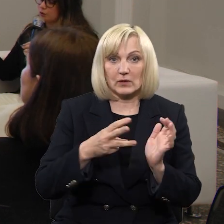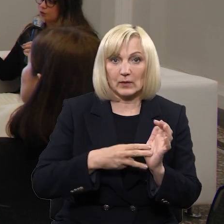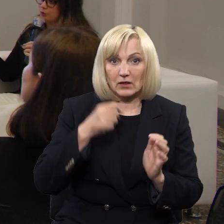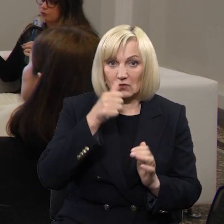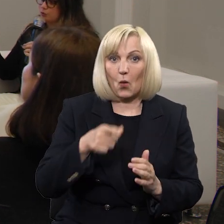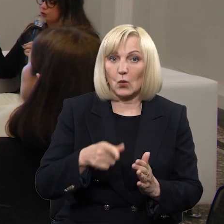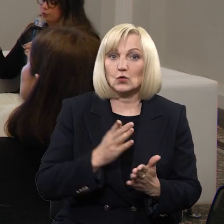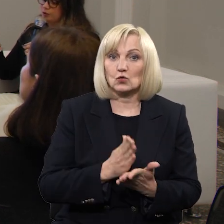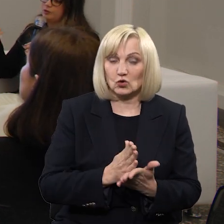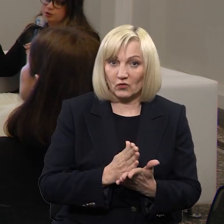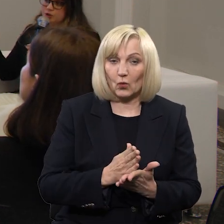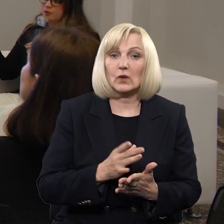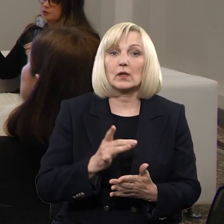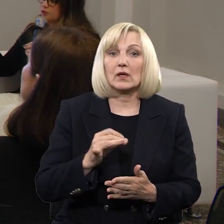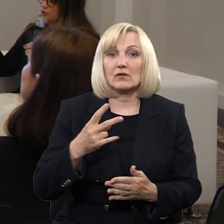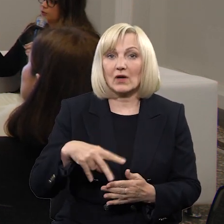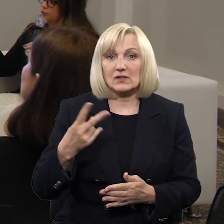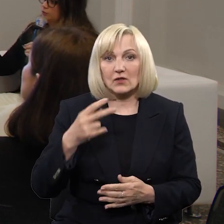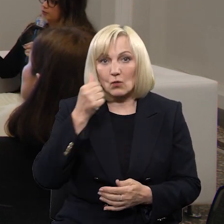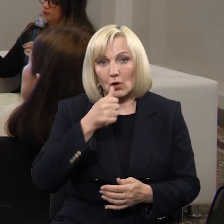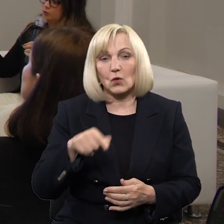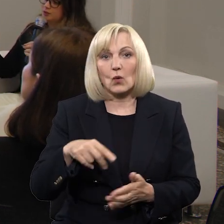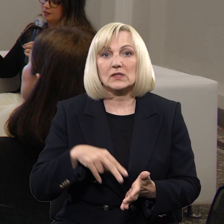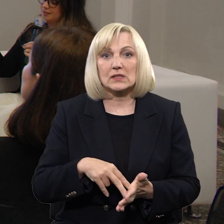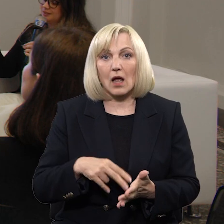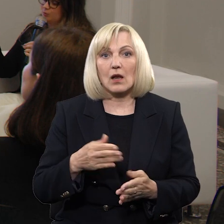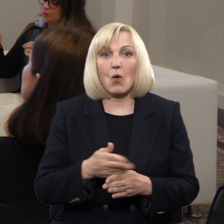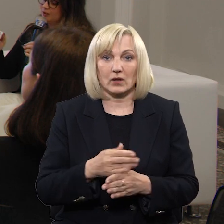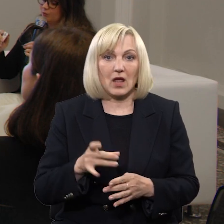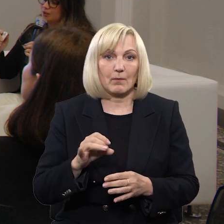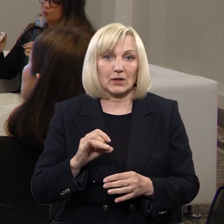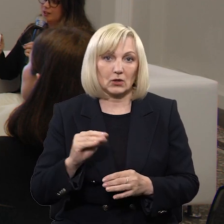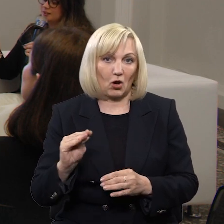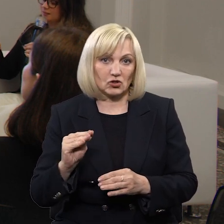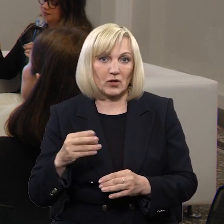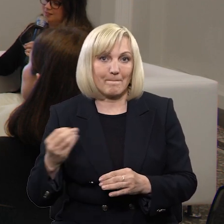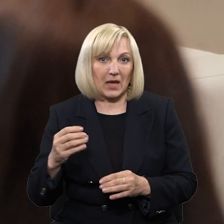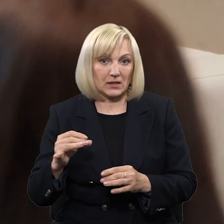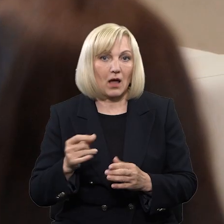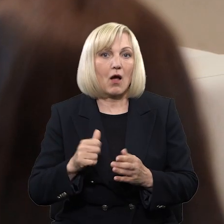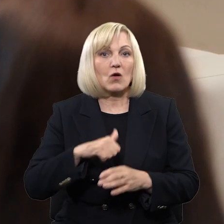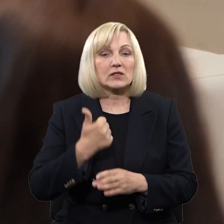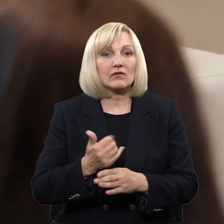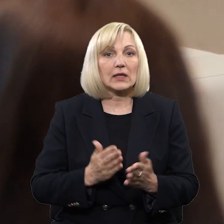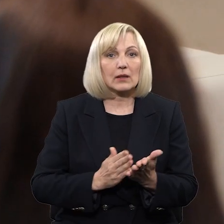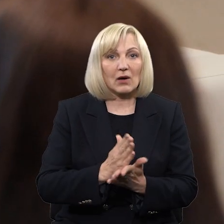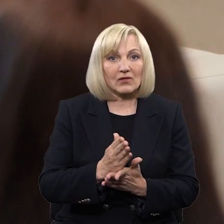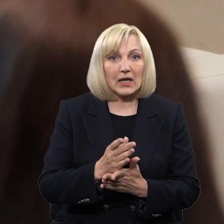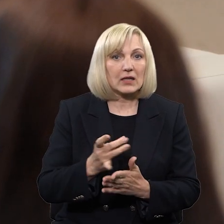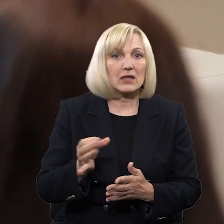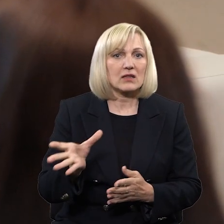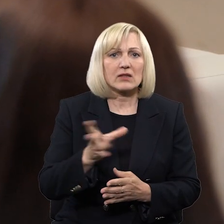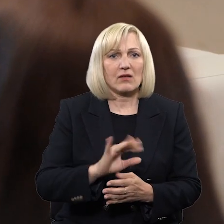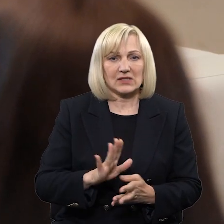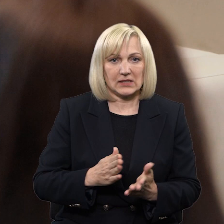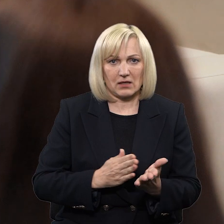2018 года он существует в 2022 году он стал отделом Эрмитаж Медиа основные направления нашей работы